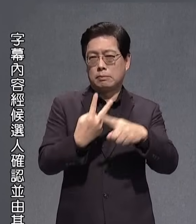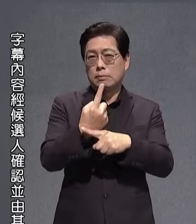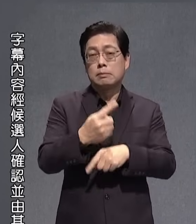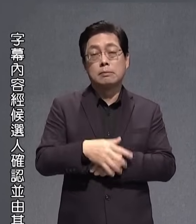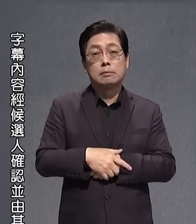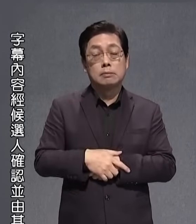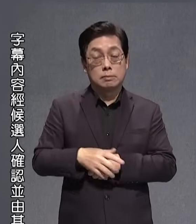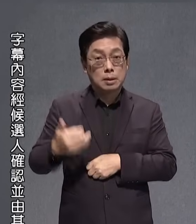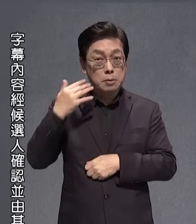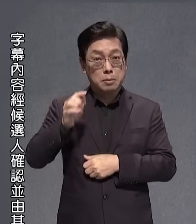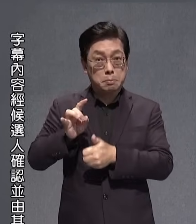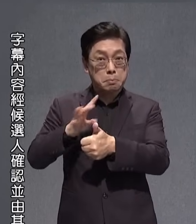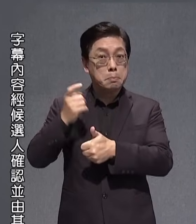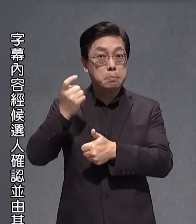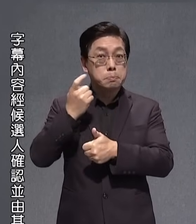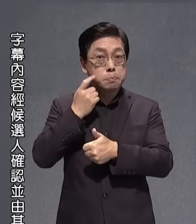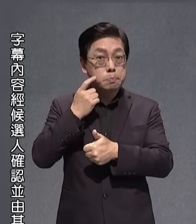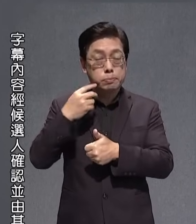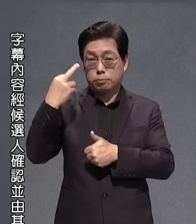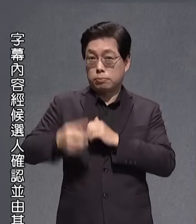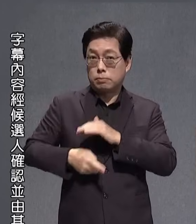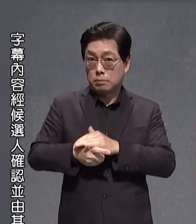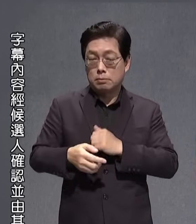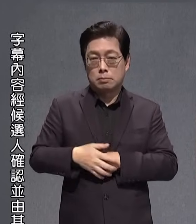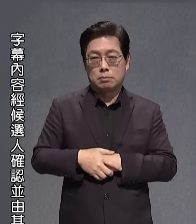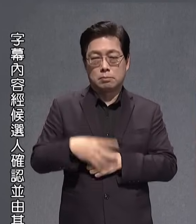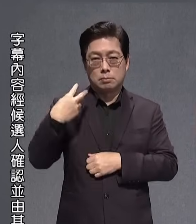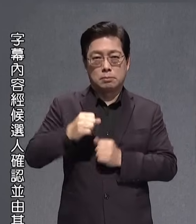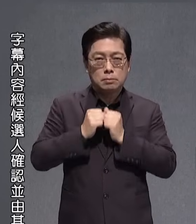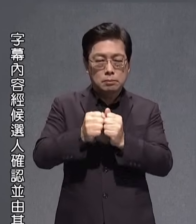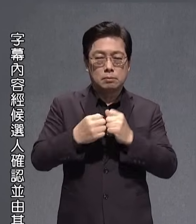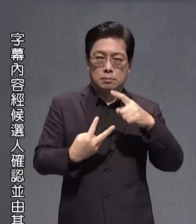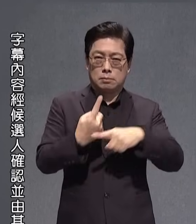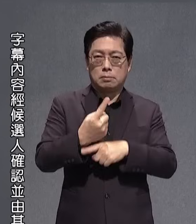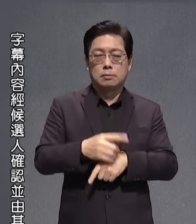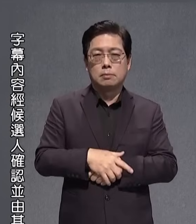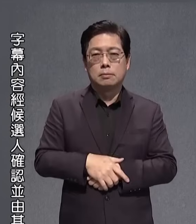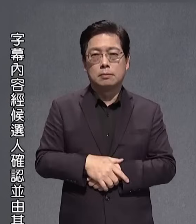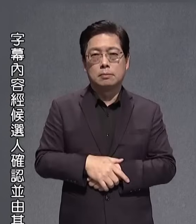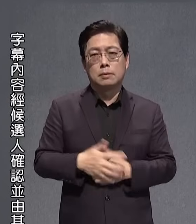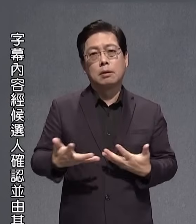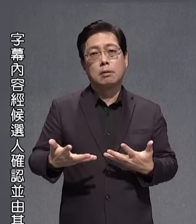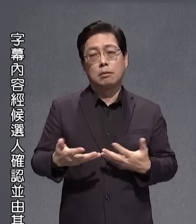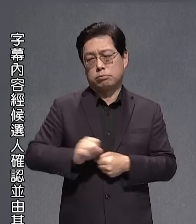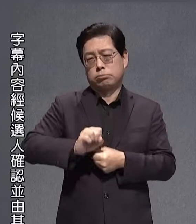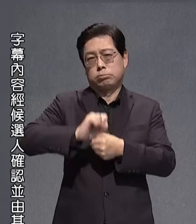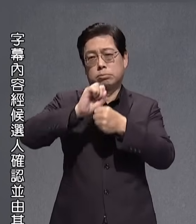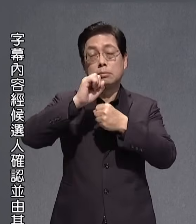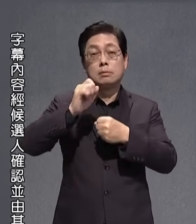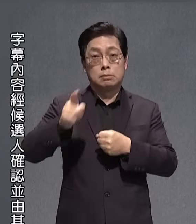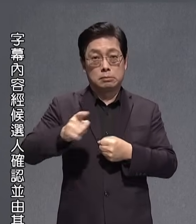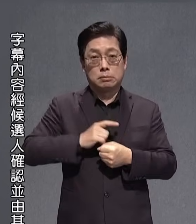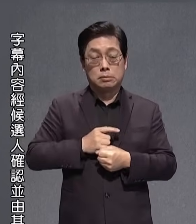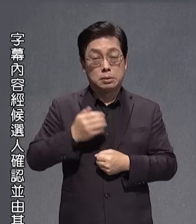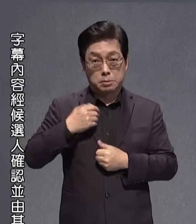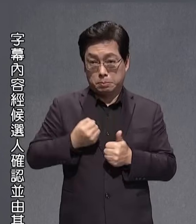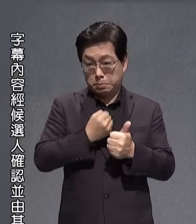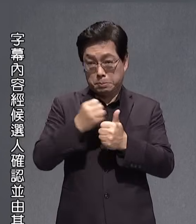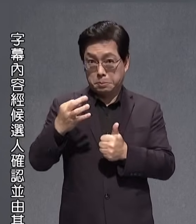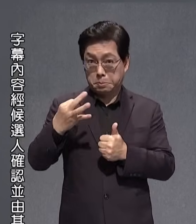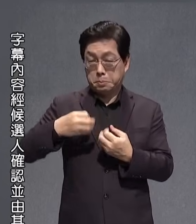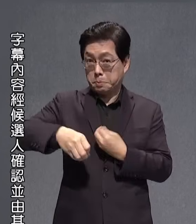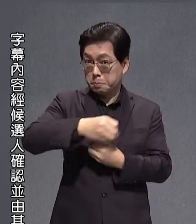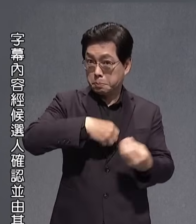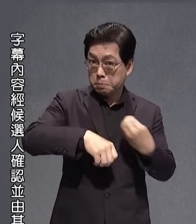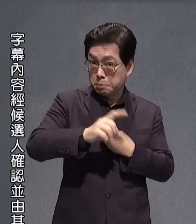供人头的账户，再犯提高刑责，搁2%。啊！你个管控不明的金流，地下